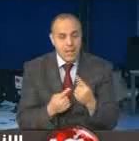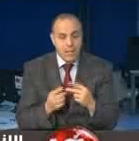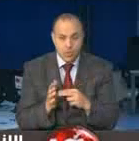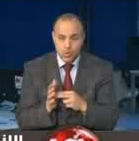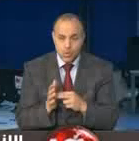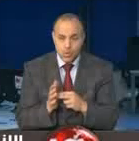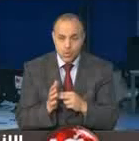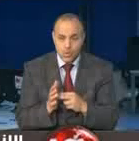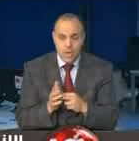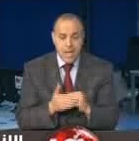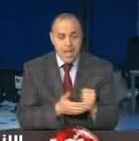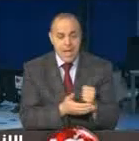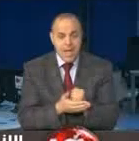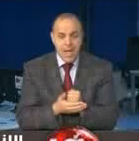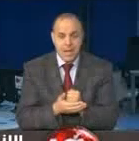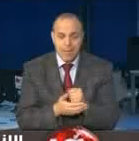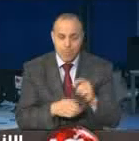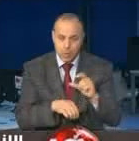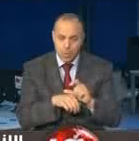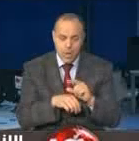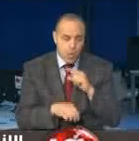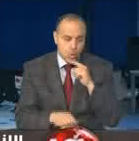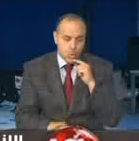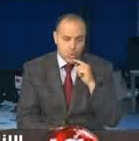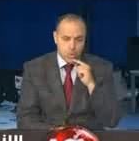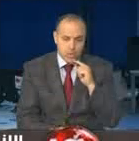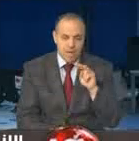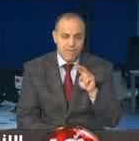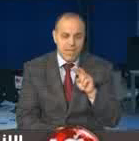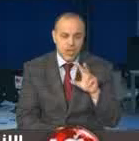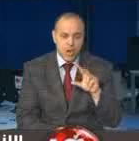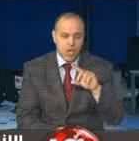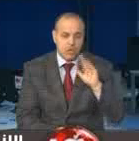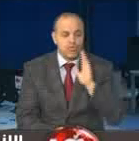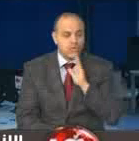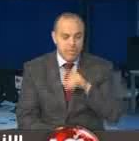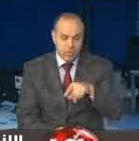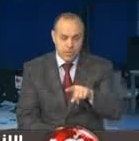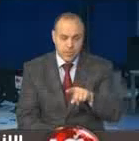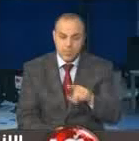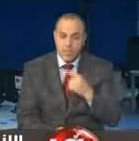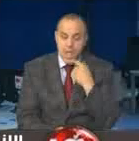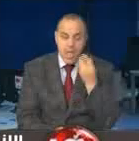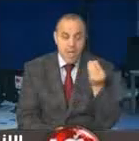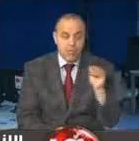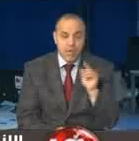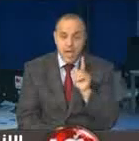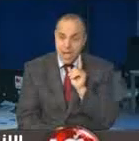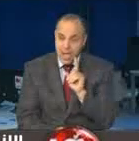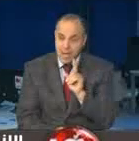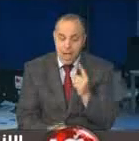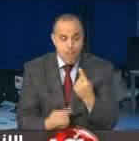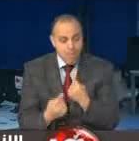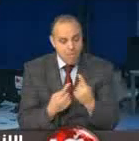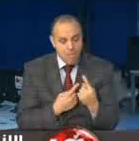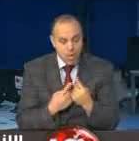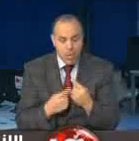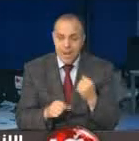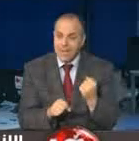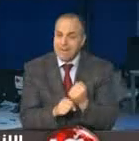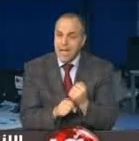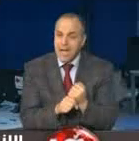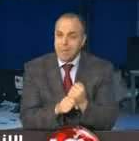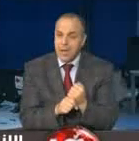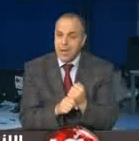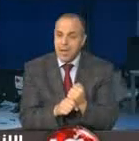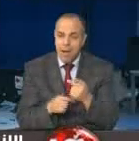السورية المدعومة من كل من تركيا وروسيا في 23 جانفي الجاري، مضيفا أن المفاوضات ستعمل على